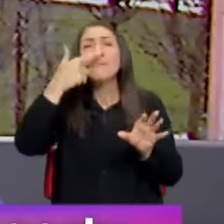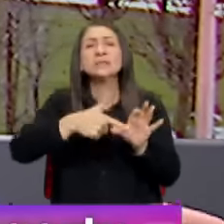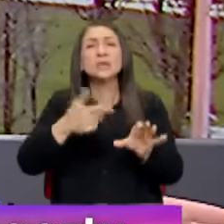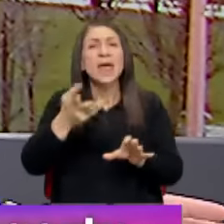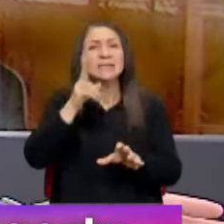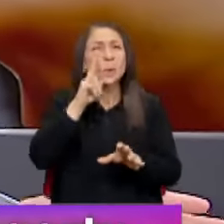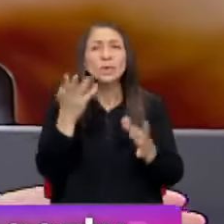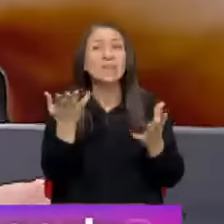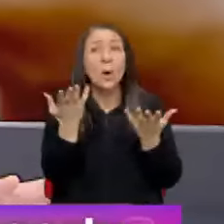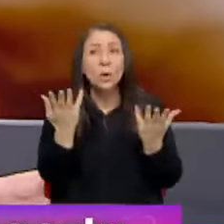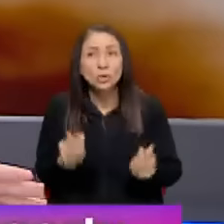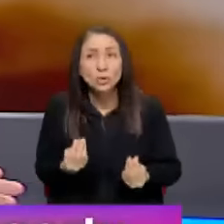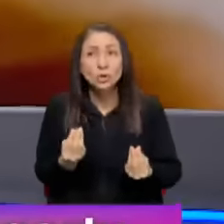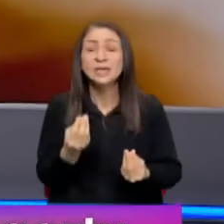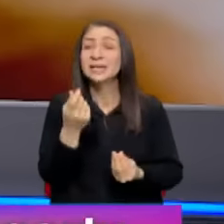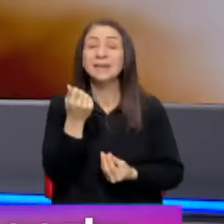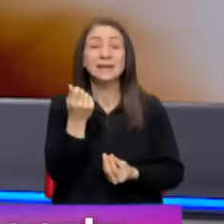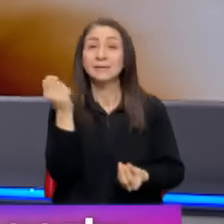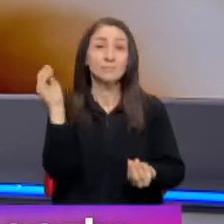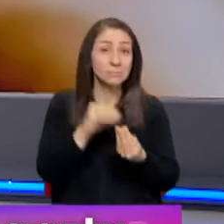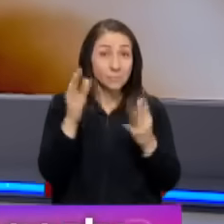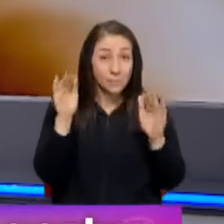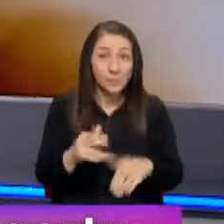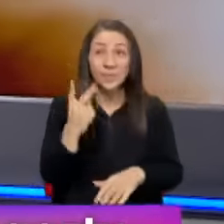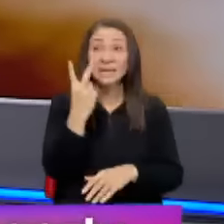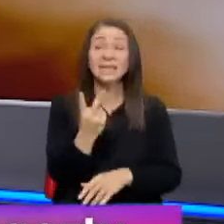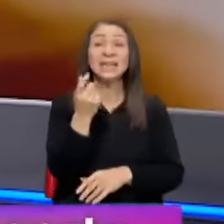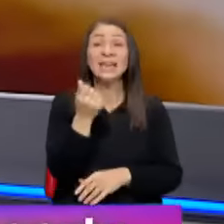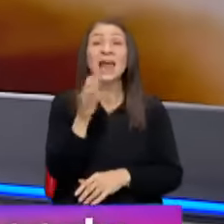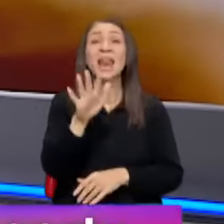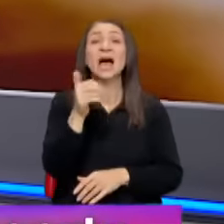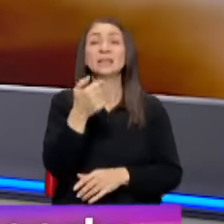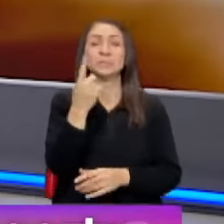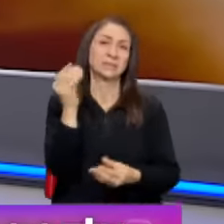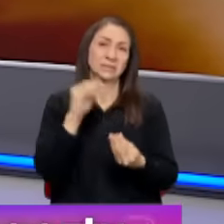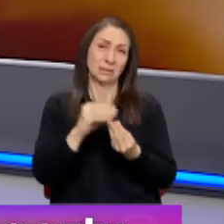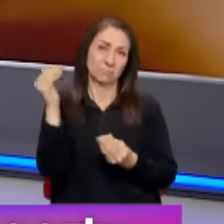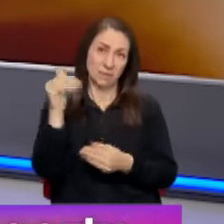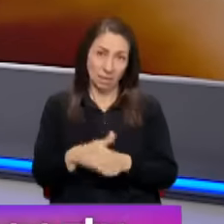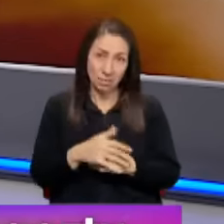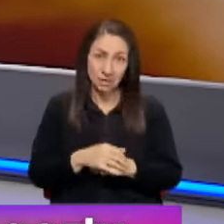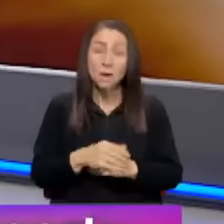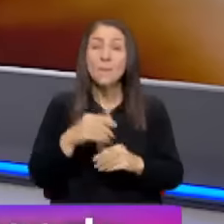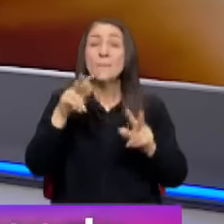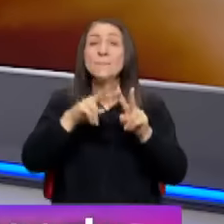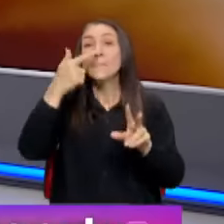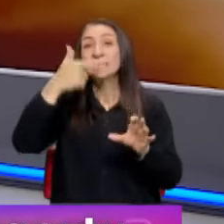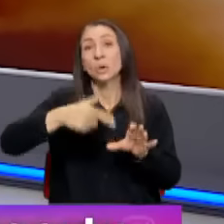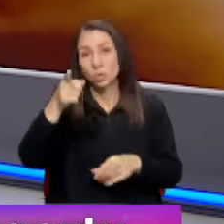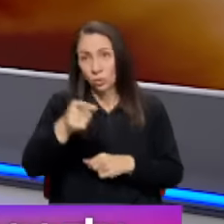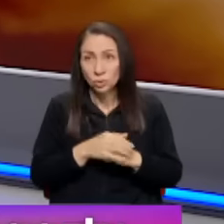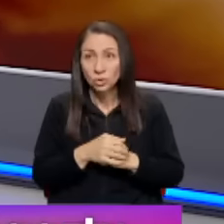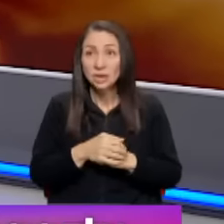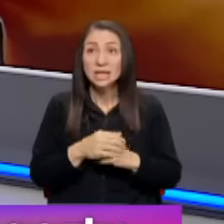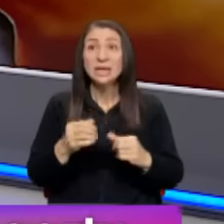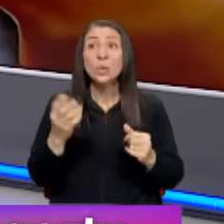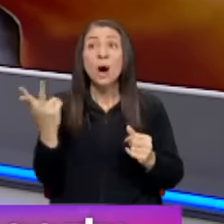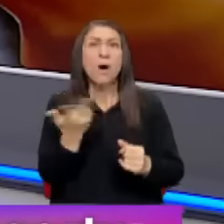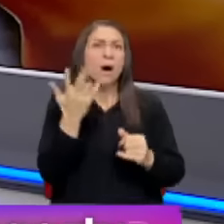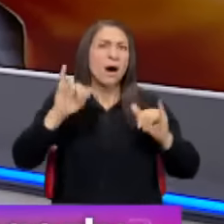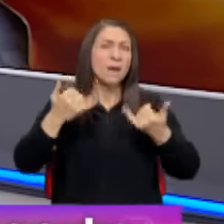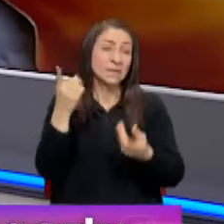olarak ne oldu? Ne kadar zam geldi? 2 lira 56 kuruşluk bir zamdan söz ediyoruz motorinde. Dev bir